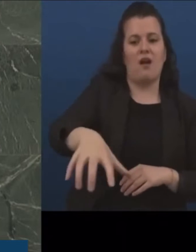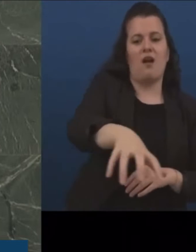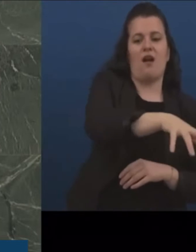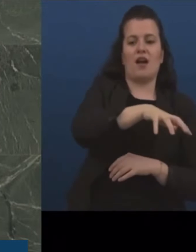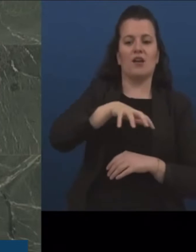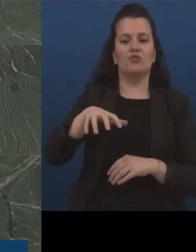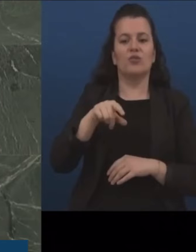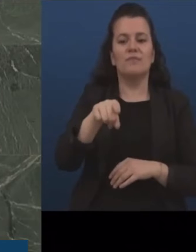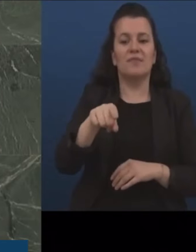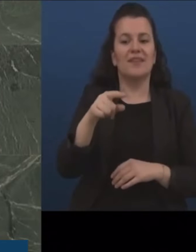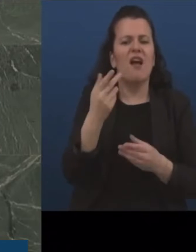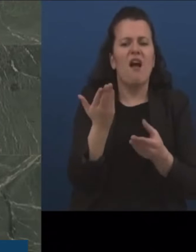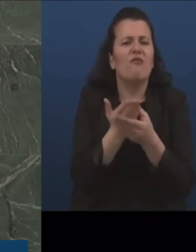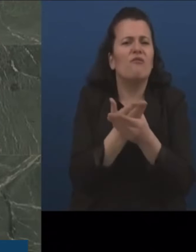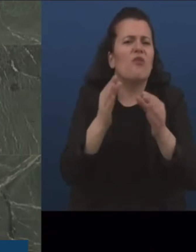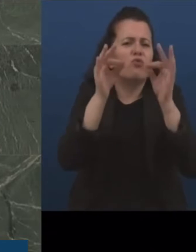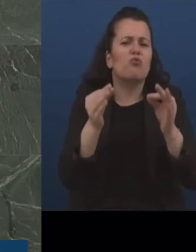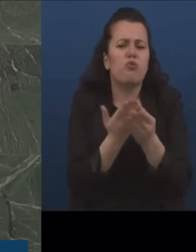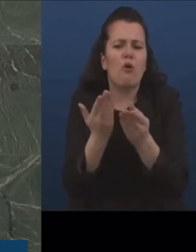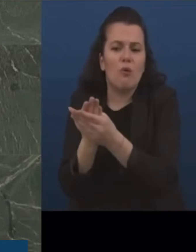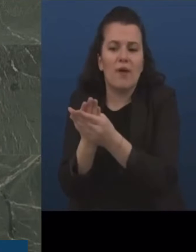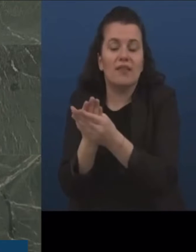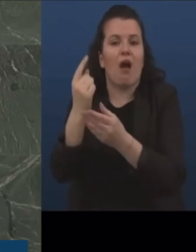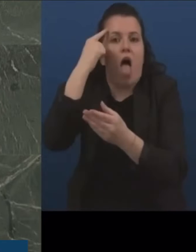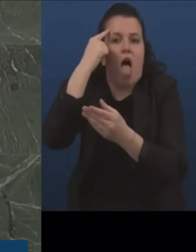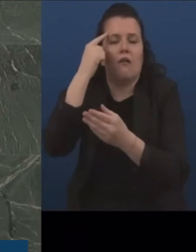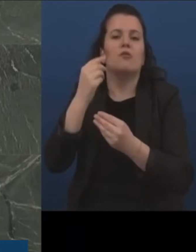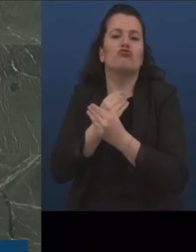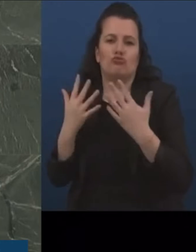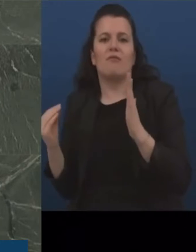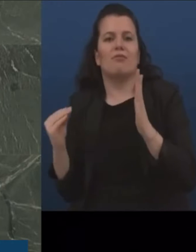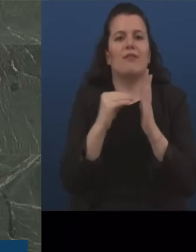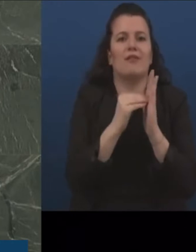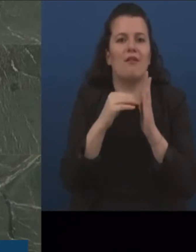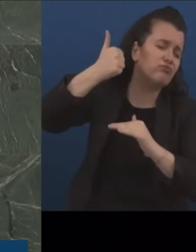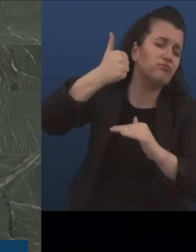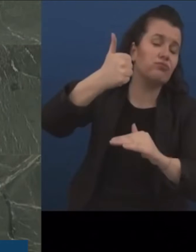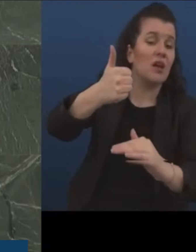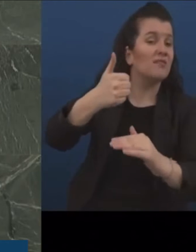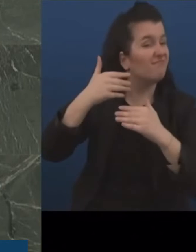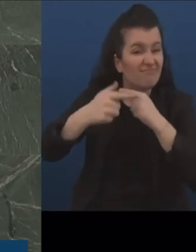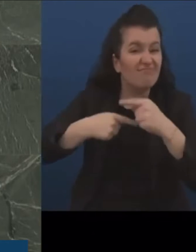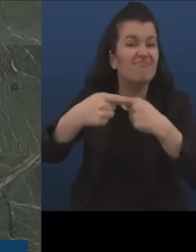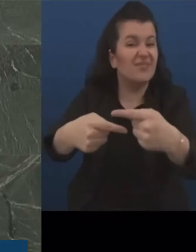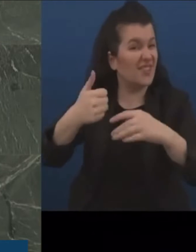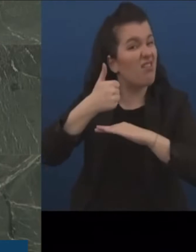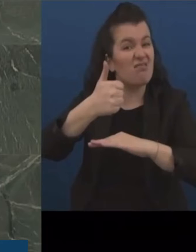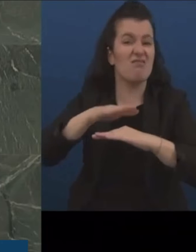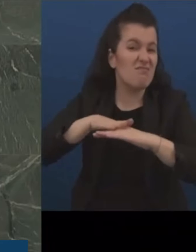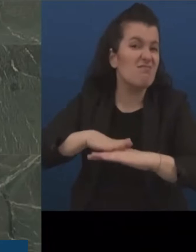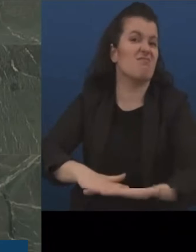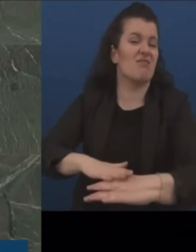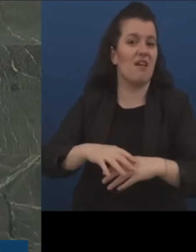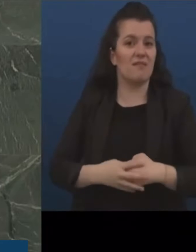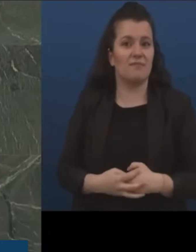unawatenga wanawake na kuzuhia sauti zao kusikika. Bwana Guterresi kwa msisi tizo hamesema We cannot realize any of